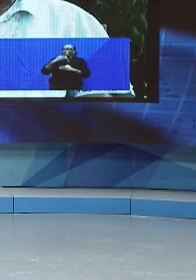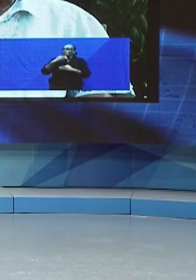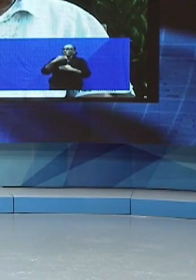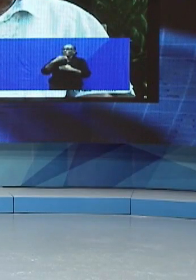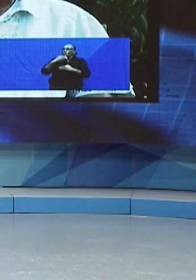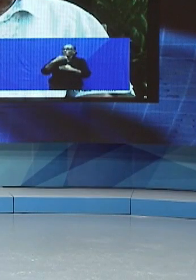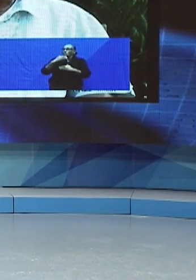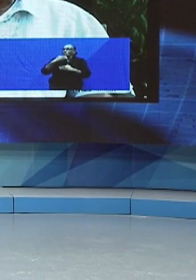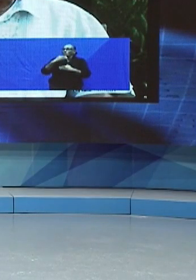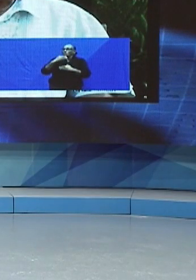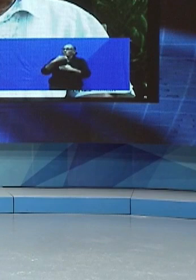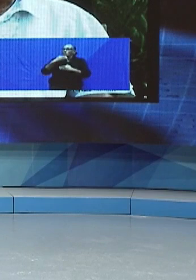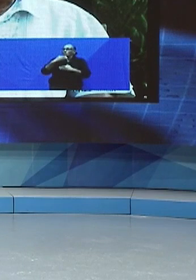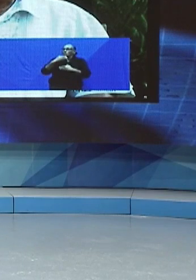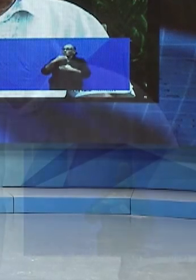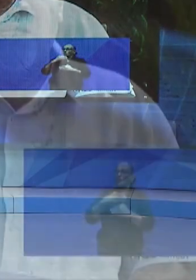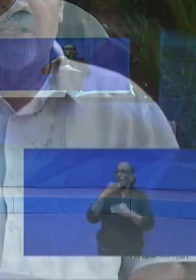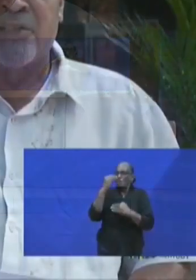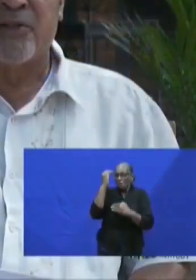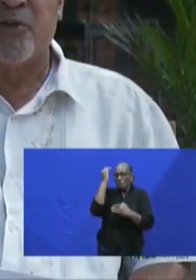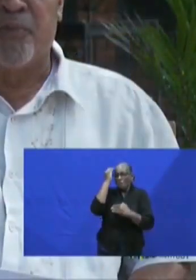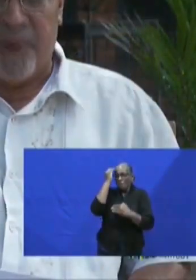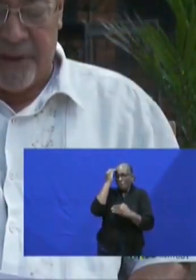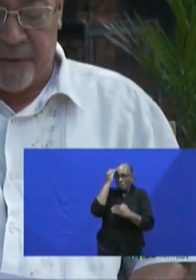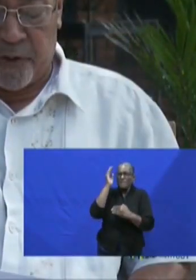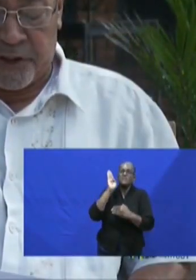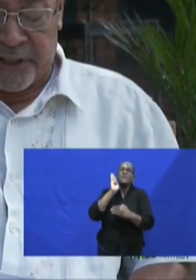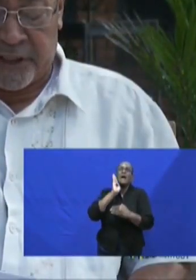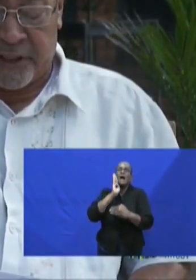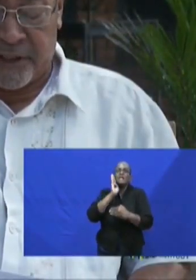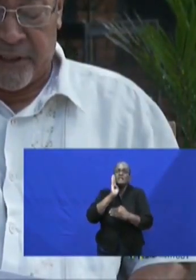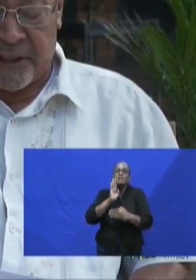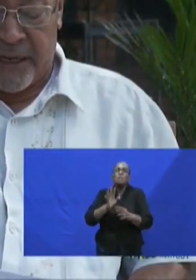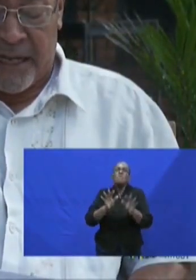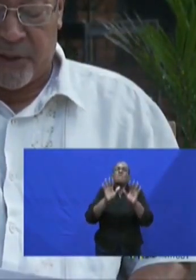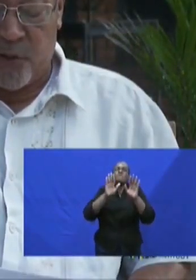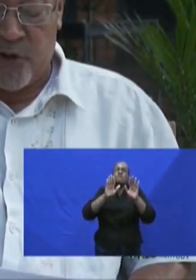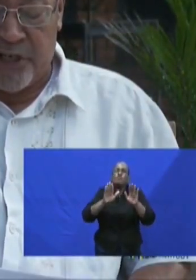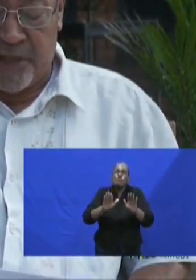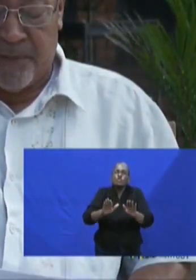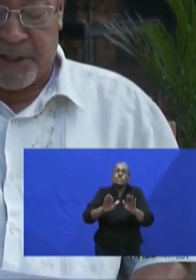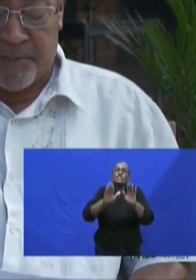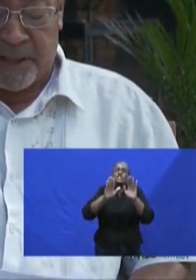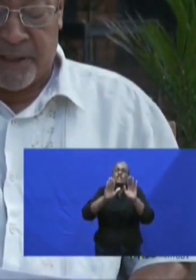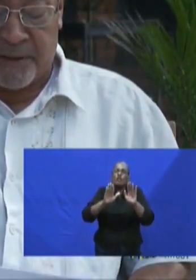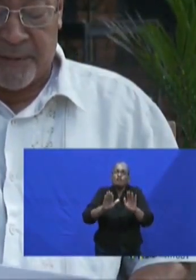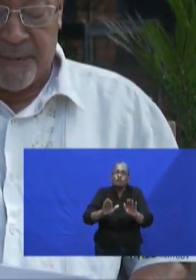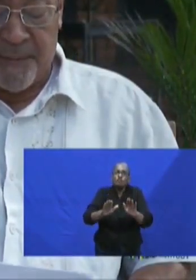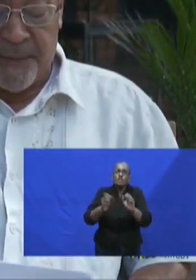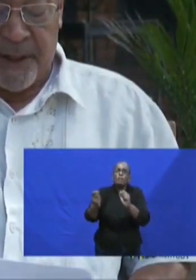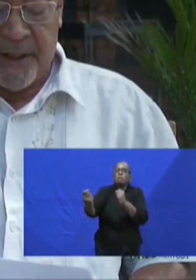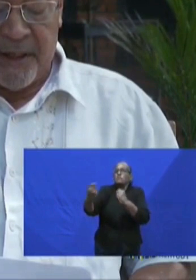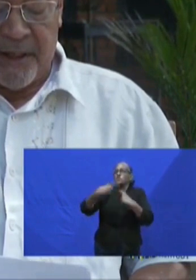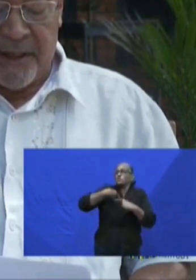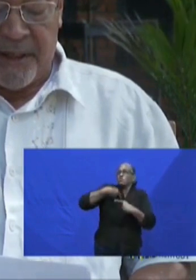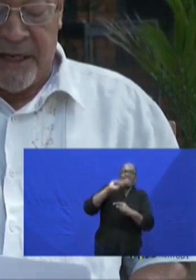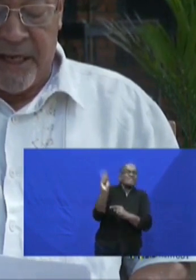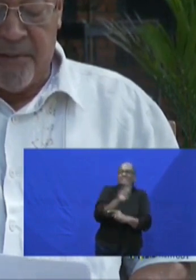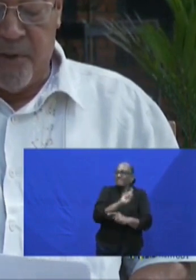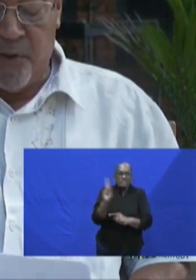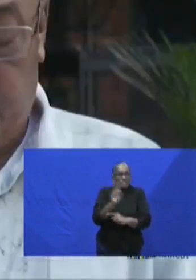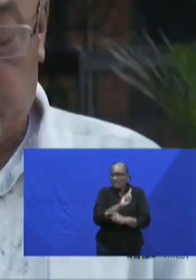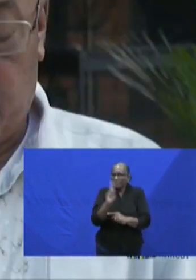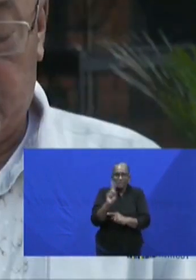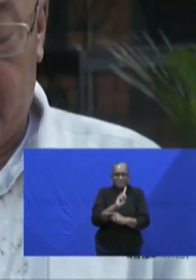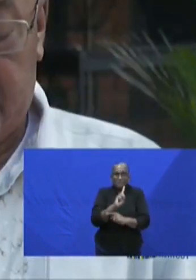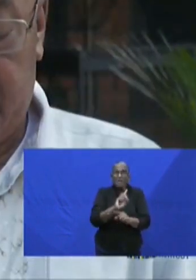De COVID-19-crisis in ons land is nog lang niet voorbij. We moeten ons voorbereiden op dat wat ons nog te wachten staat. Dat